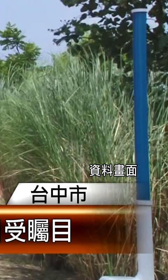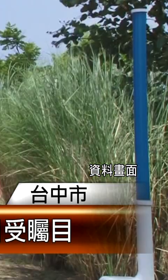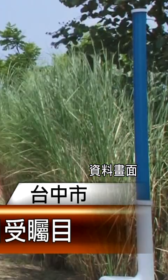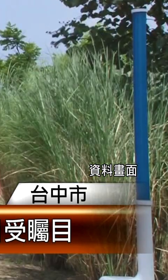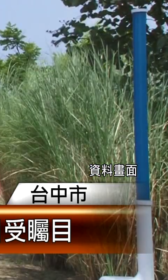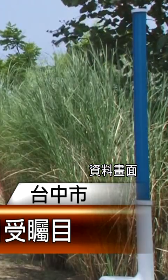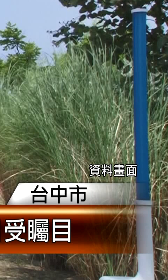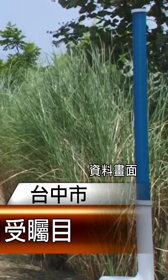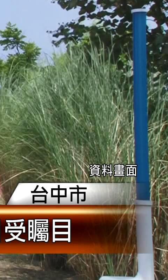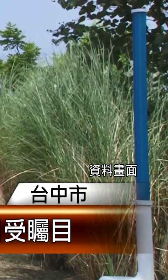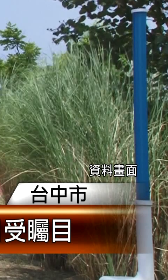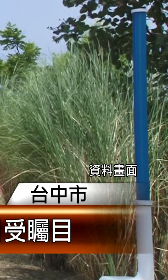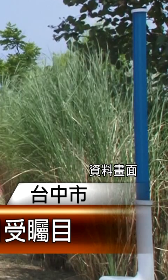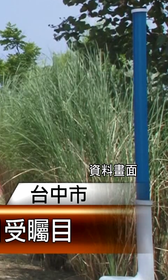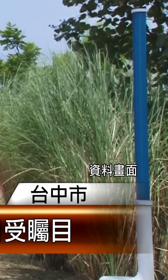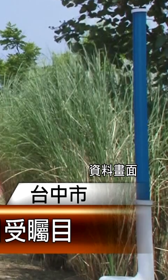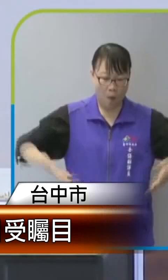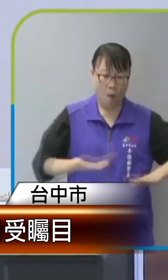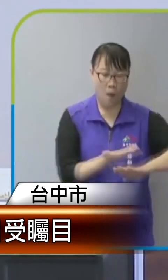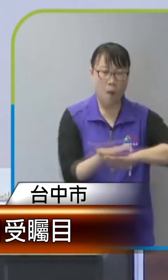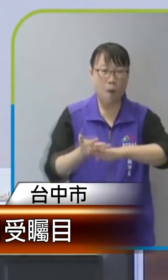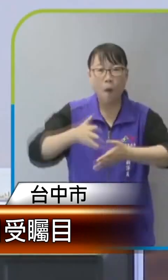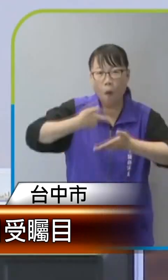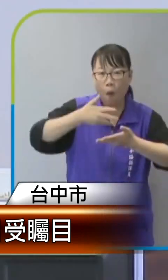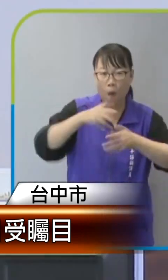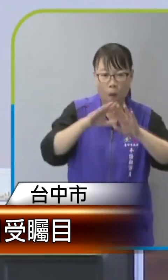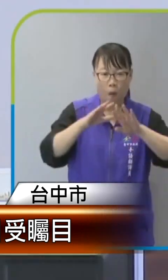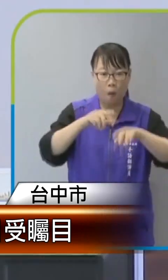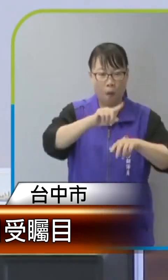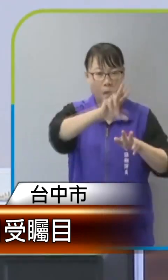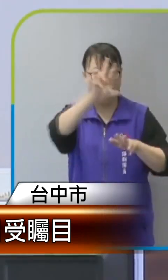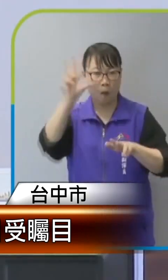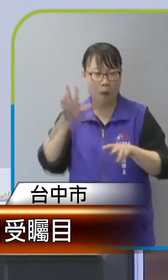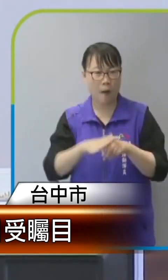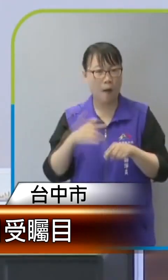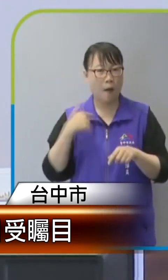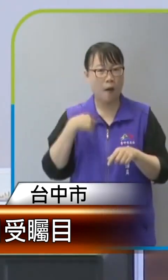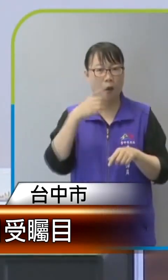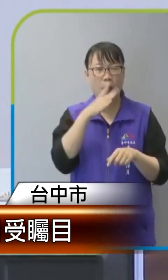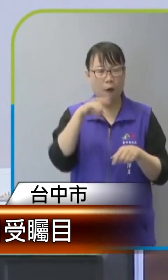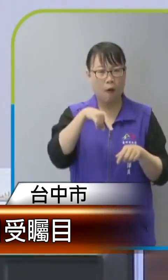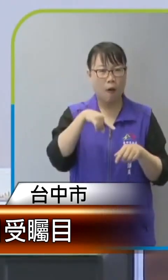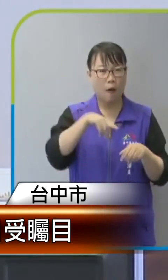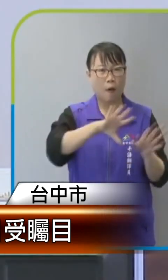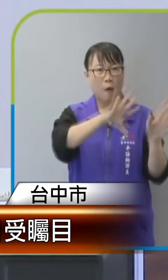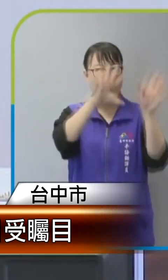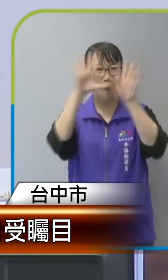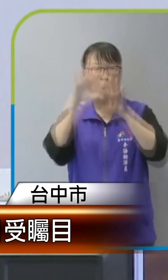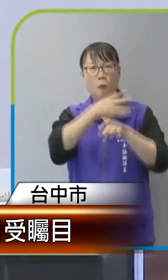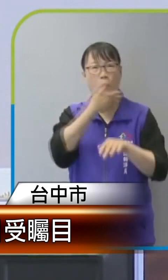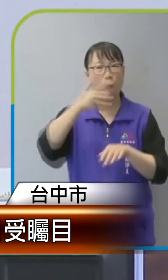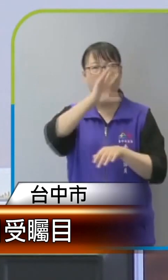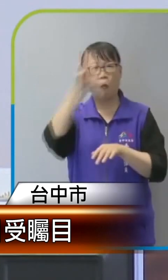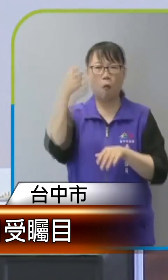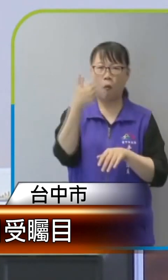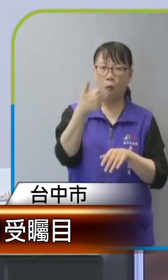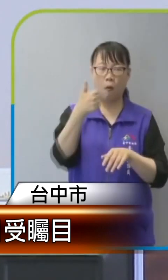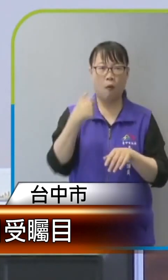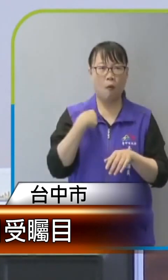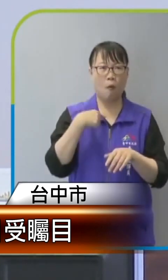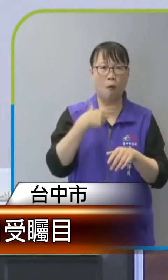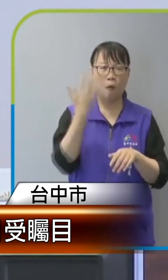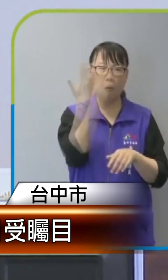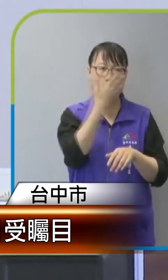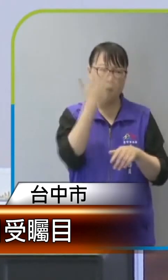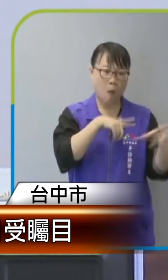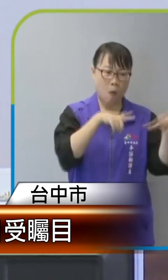守相关规范。 因为台中一向风和日丽哈，那我们希望市民朋友，那这个我们有很多漂亮